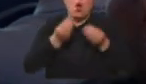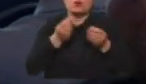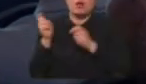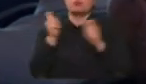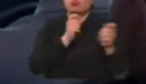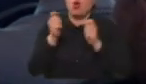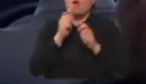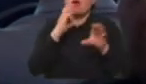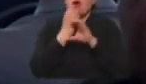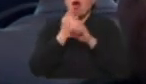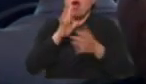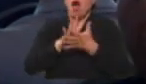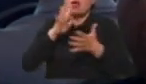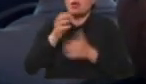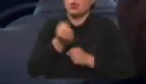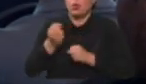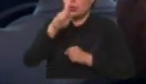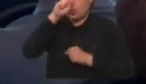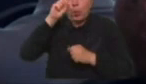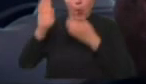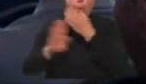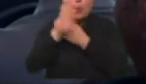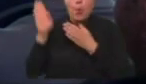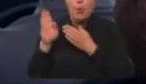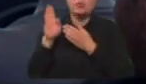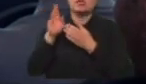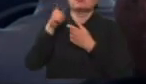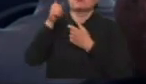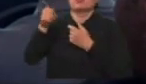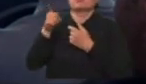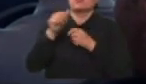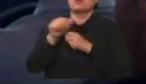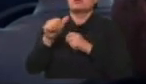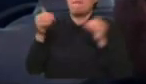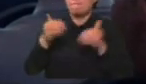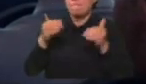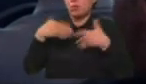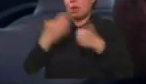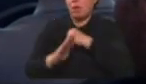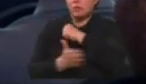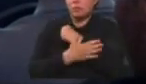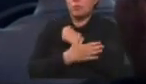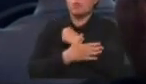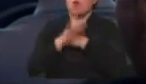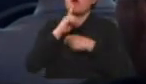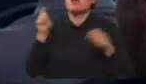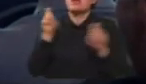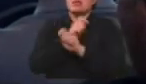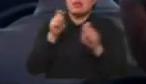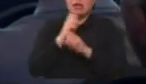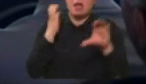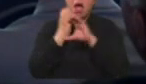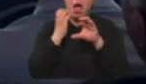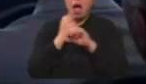Autobusowych o charakterze użyteczności publicznej, to jest to narzędzie, które niejako wspomaga ten transport autobusowy, żeby